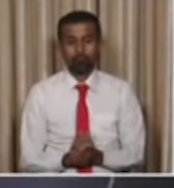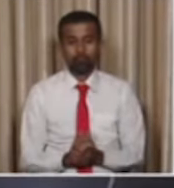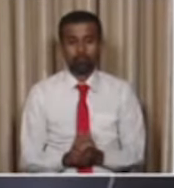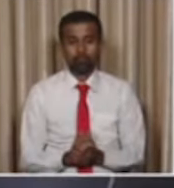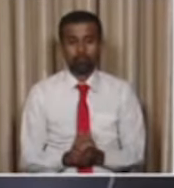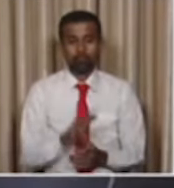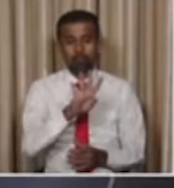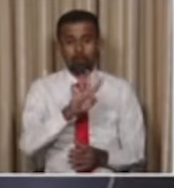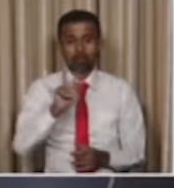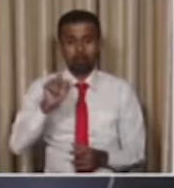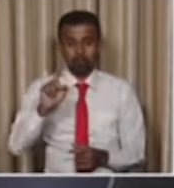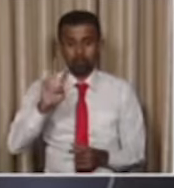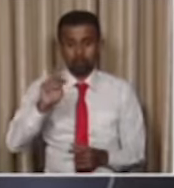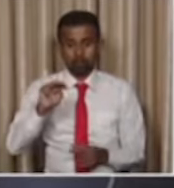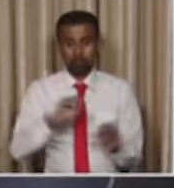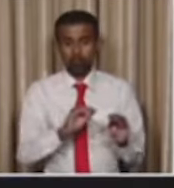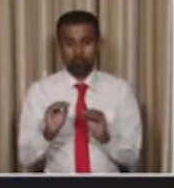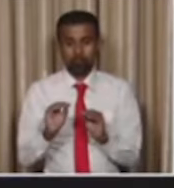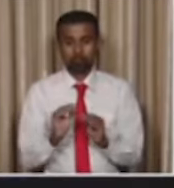එකඟයි අතරයි 30 දක්වා එකඟයි. හොඳයි.